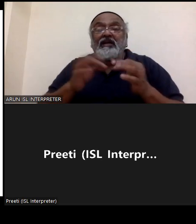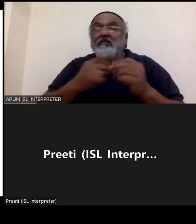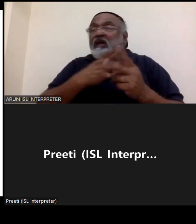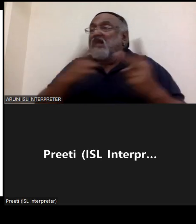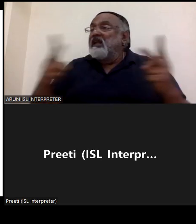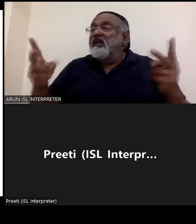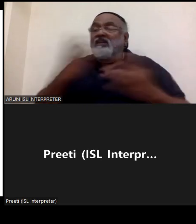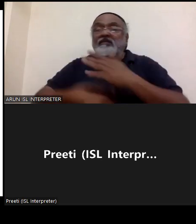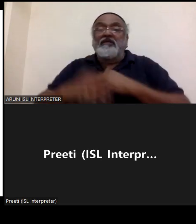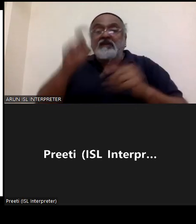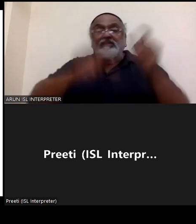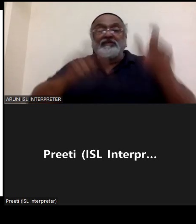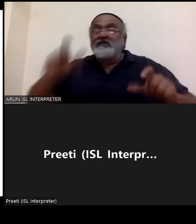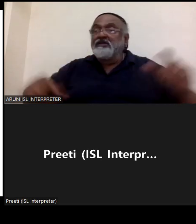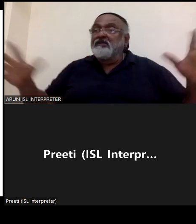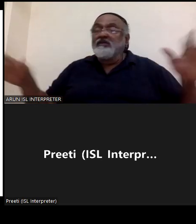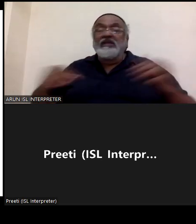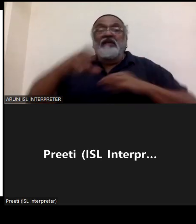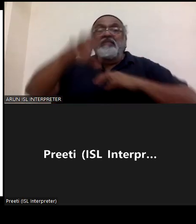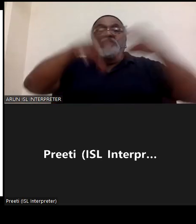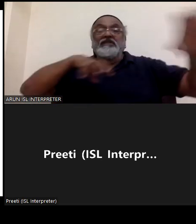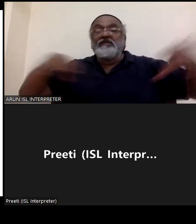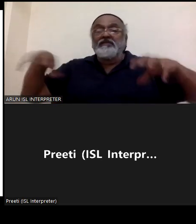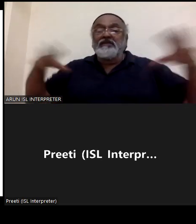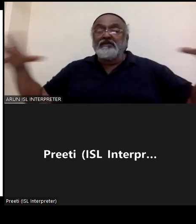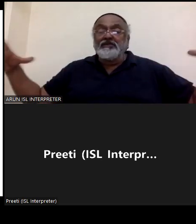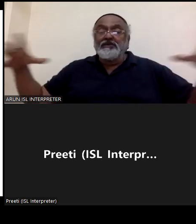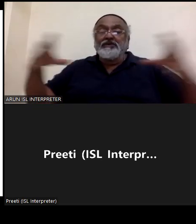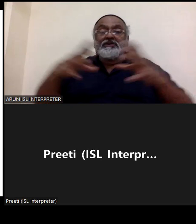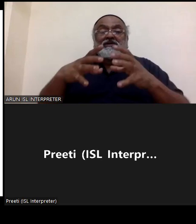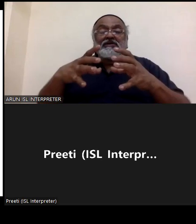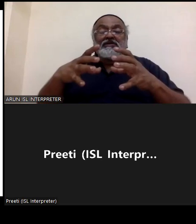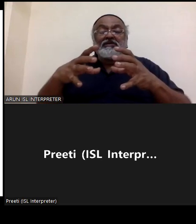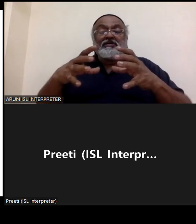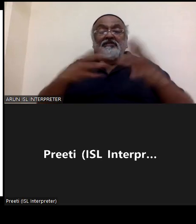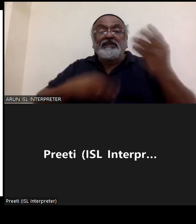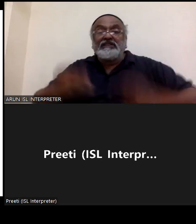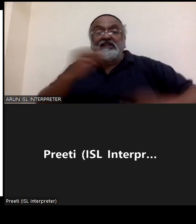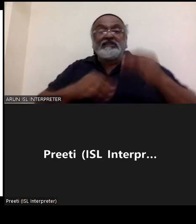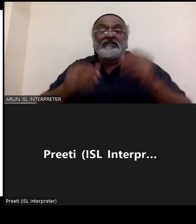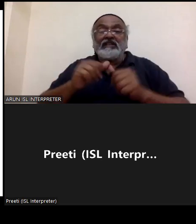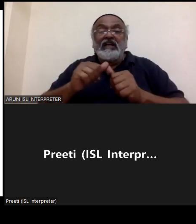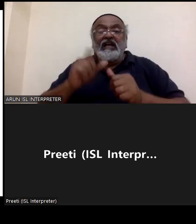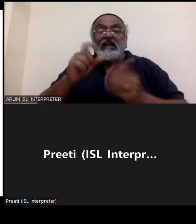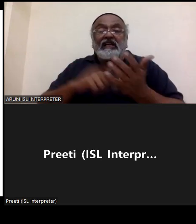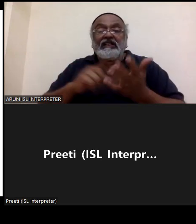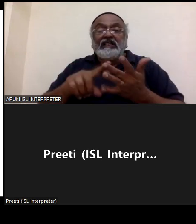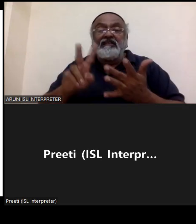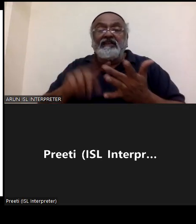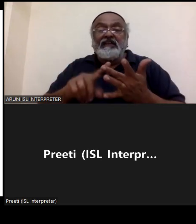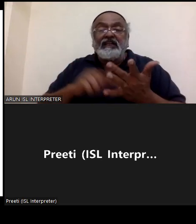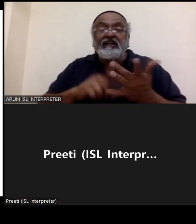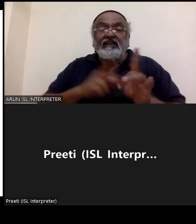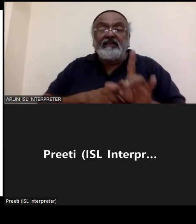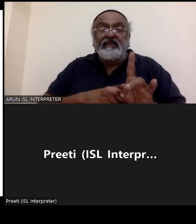रीजंस फॉर अ बिजनेस एक्टिविटी, but that may fail if the group dynamics do